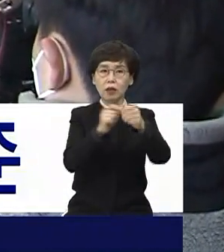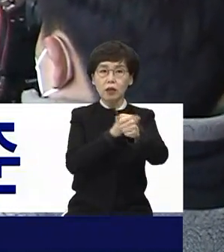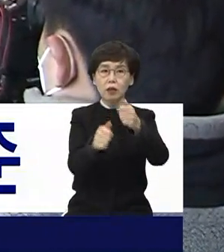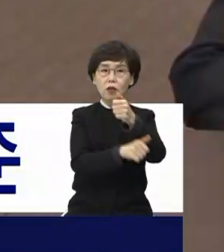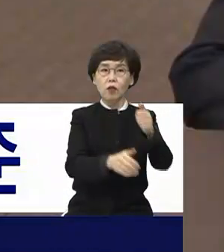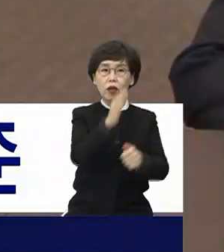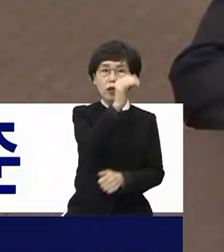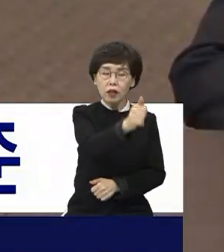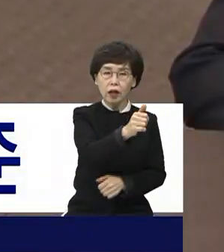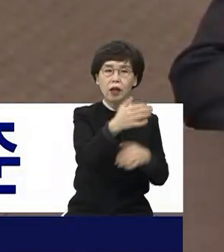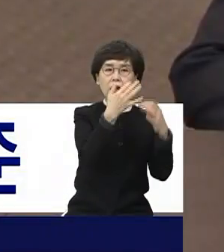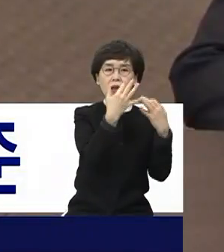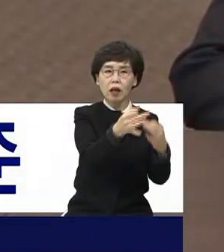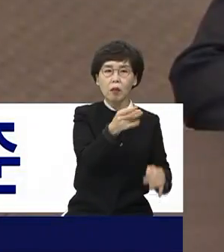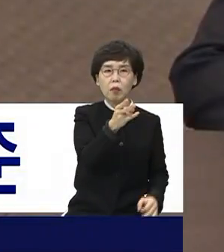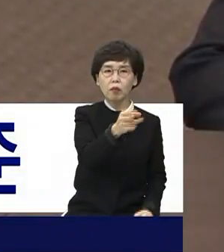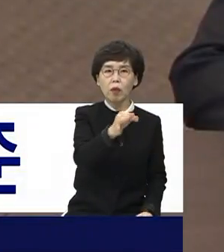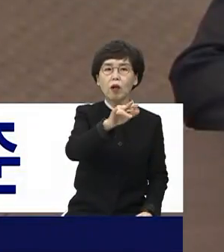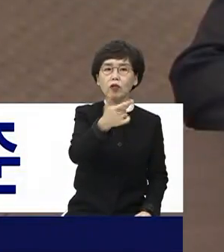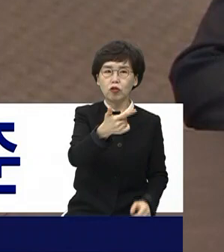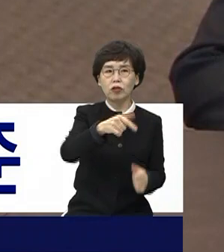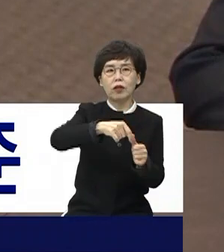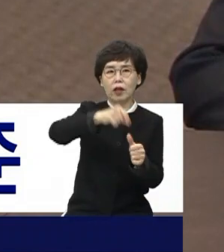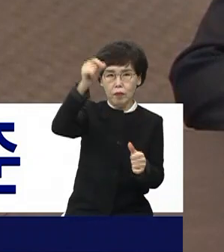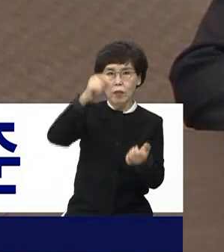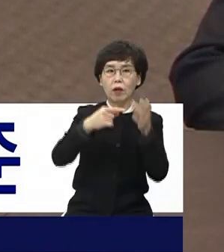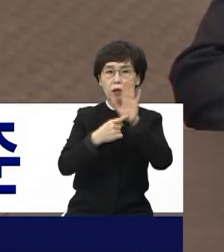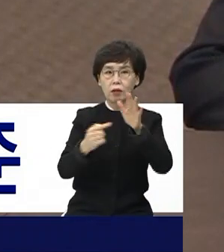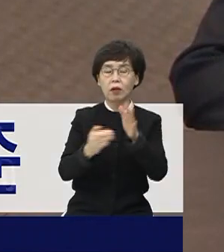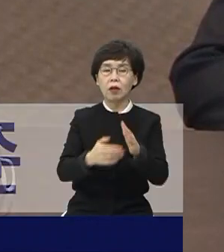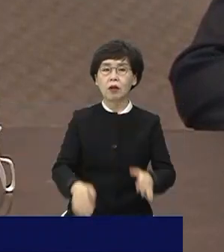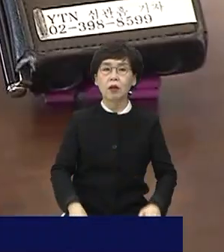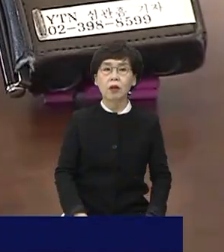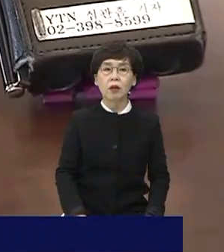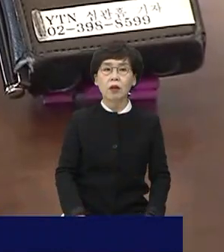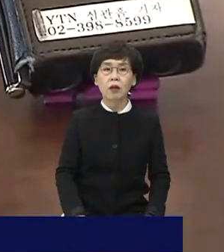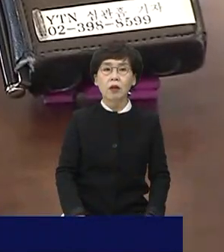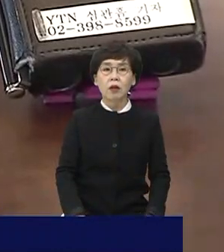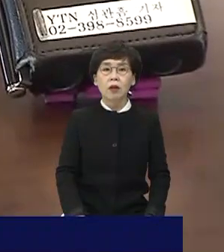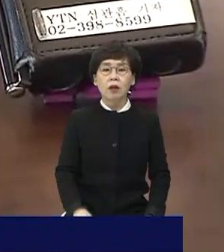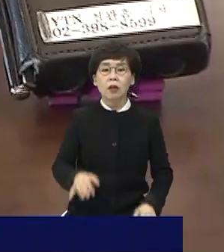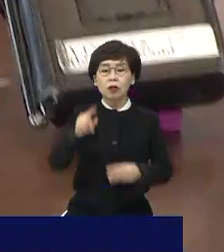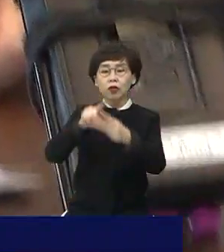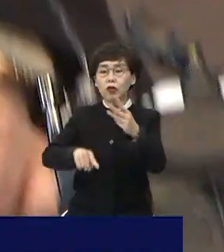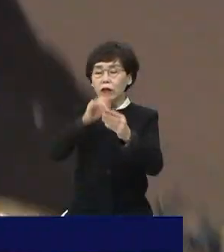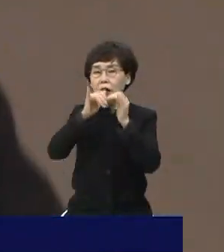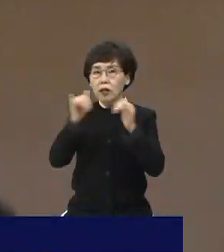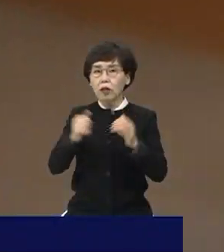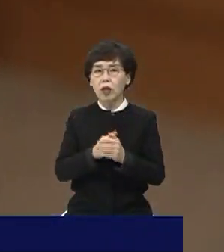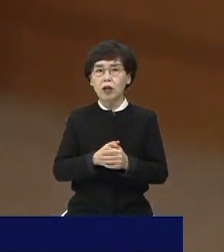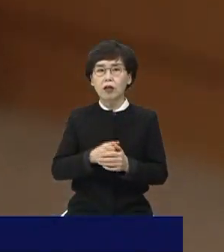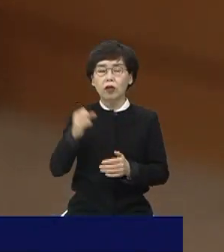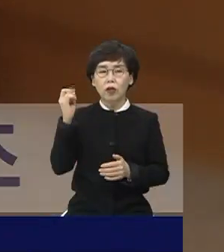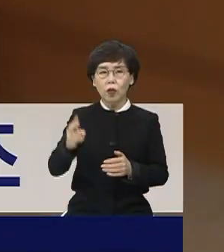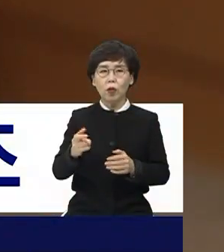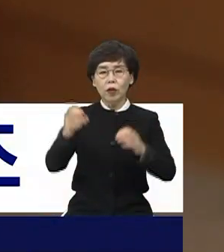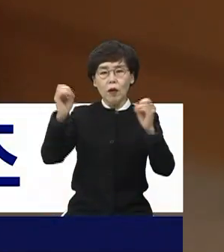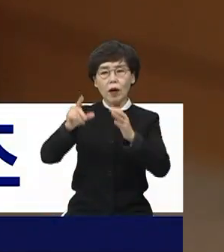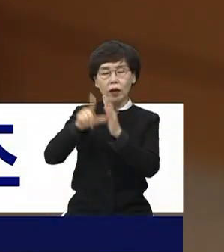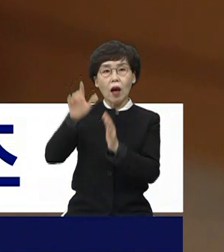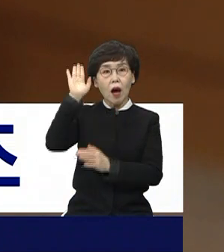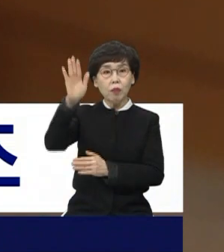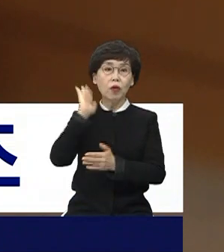지역균형발전특위위원장의 김병준 전 비상대책위원장을 각각 임명했다고 밝혔습니다. 윤 당선인은 비공개 차담회에서